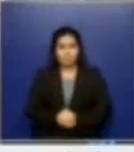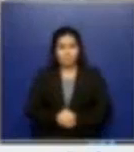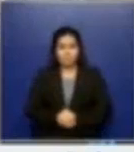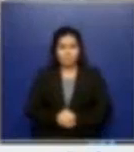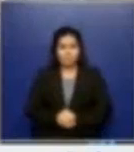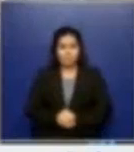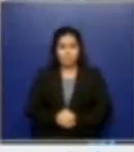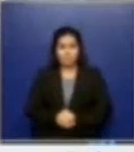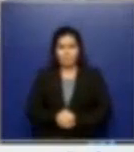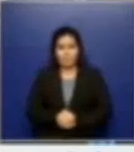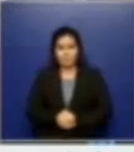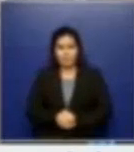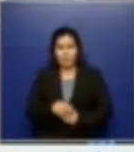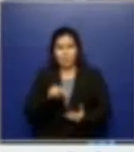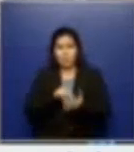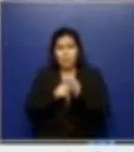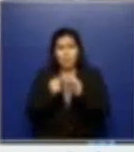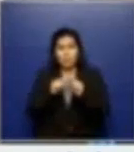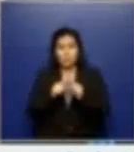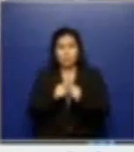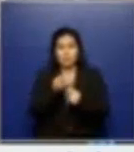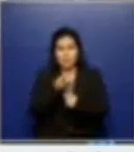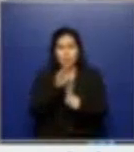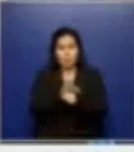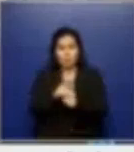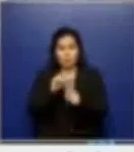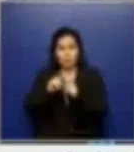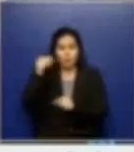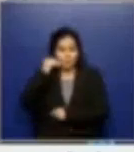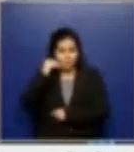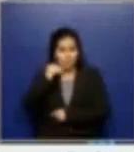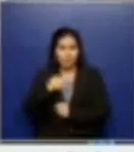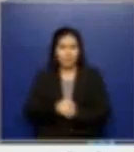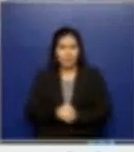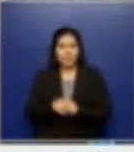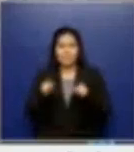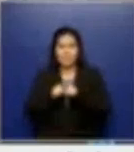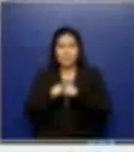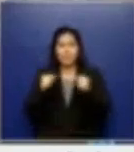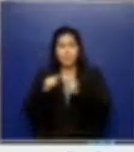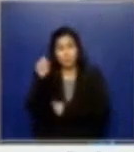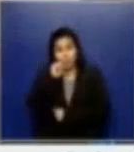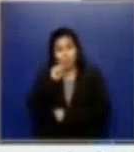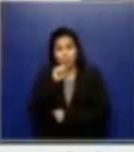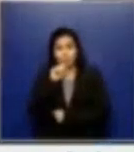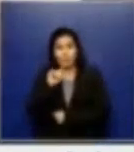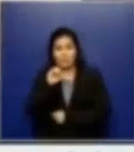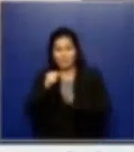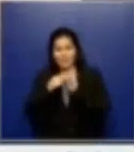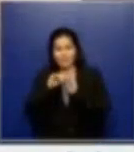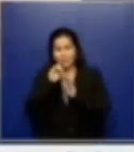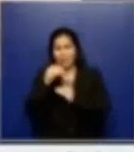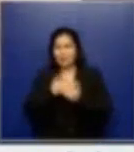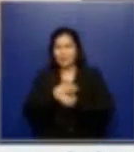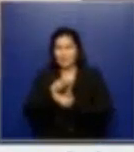เอาน้อยๆแต่เอาบ่อยๆเอาเยอะๆสายันสัญญาบอกว่ารักสายันน้อยๆแต่รักนานๆก็อย่างเงี้ยเ